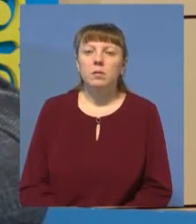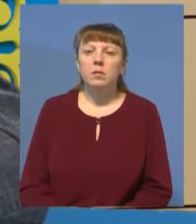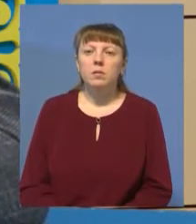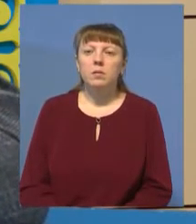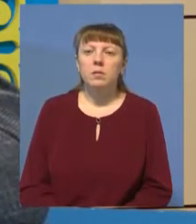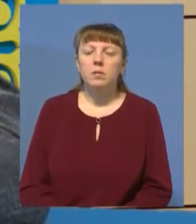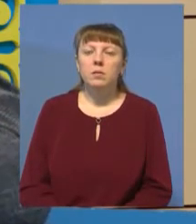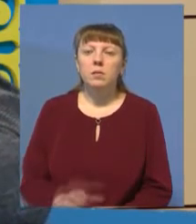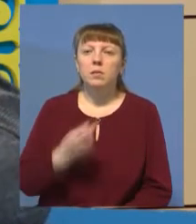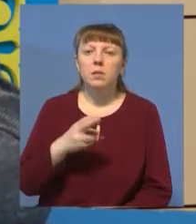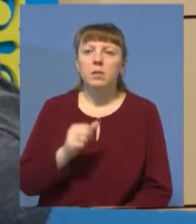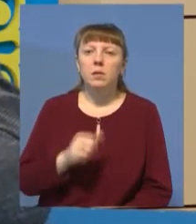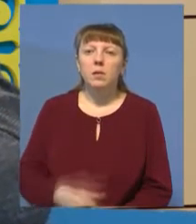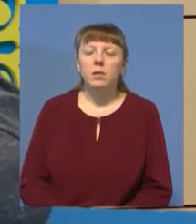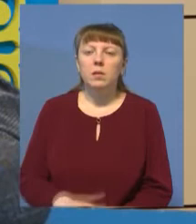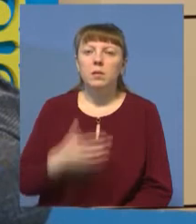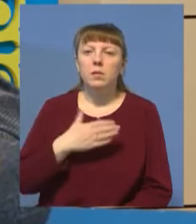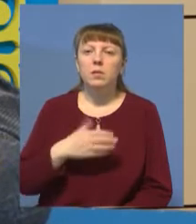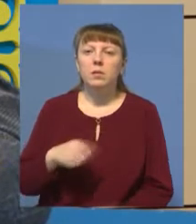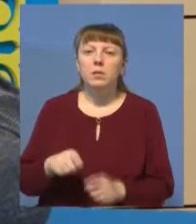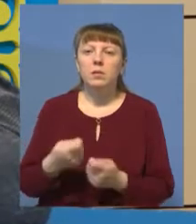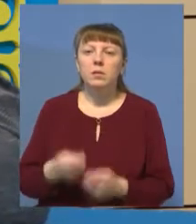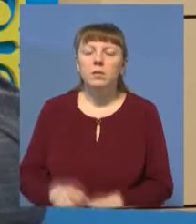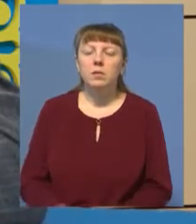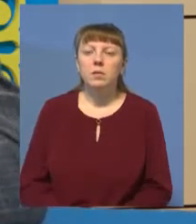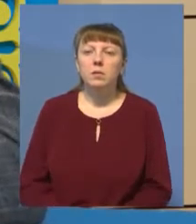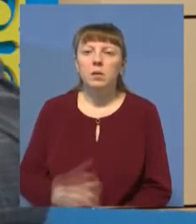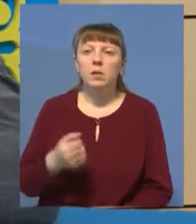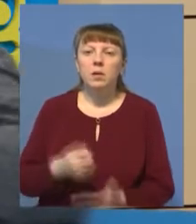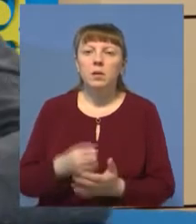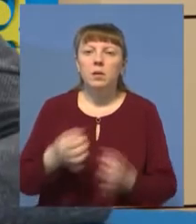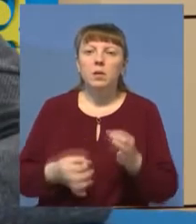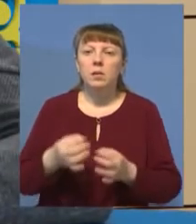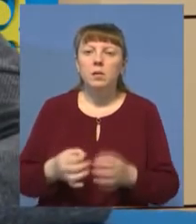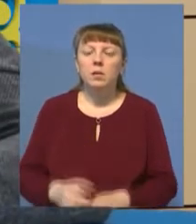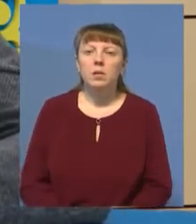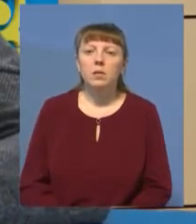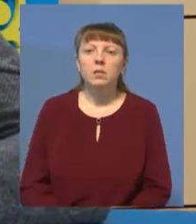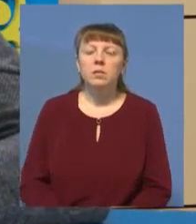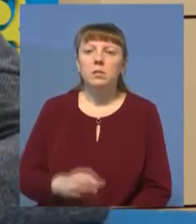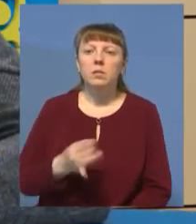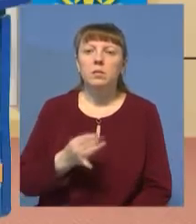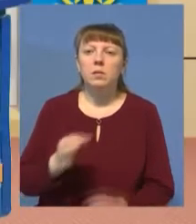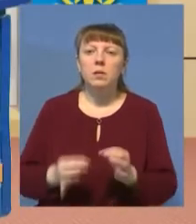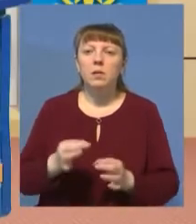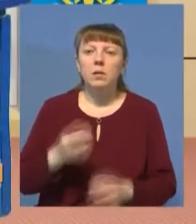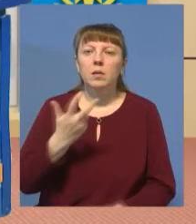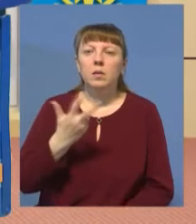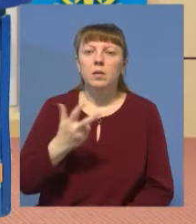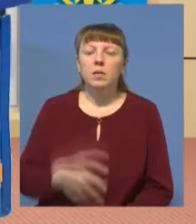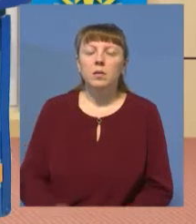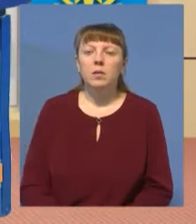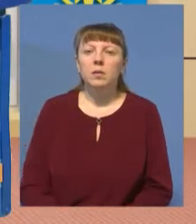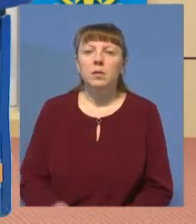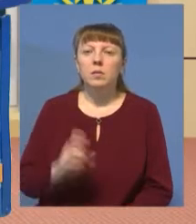действий потребителя от нарушения того или иного уже до суда? Судом регламентируется